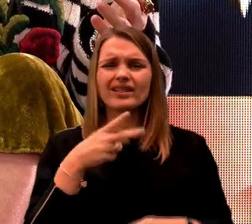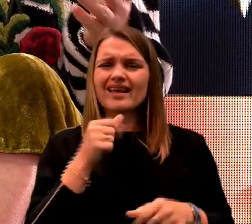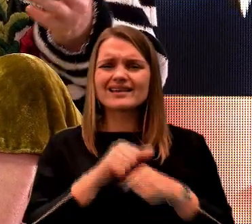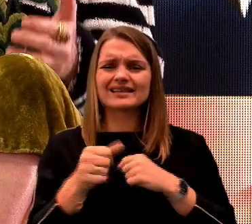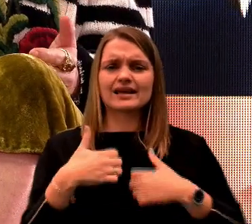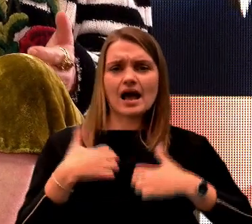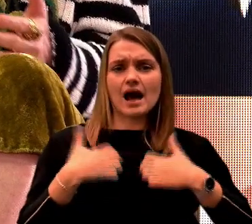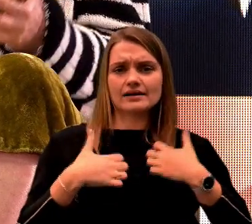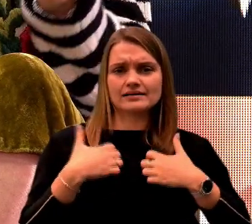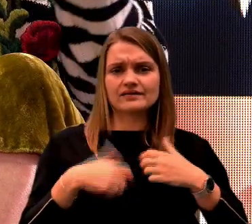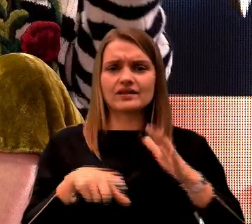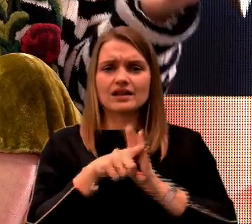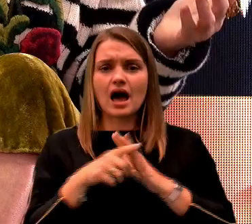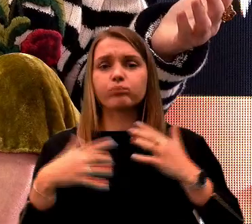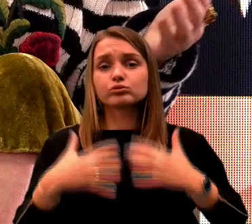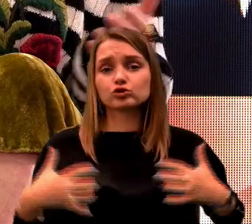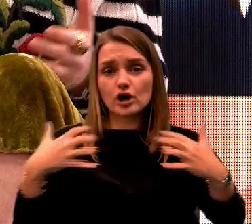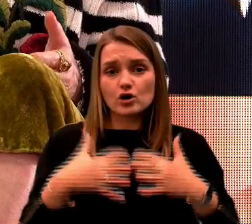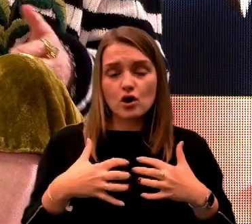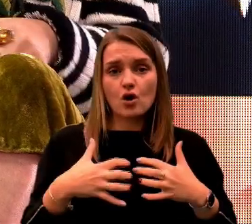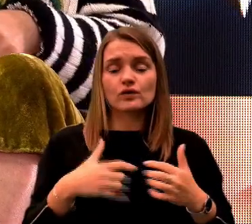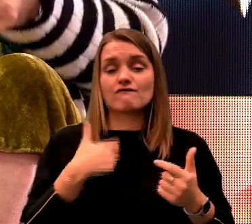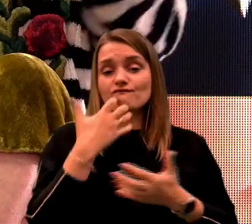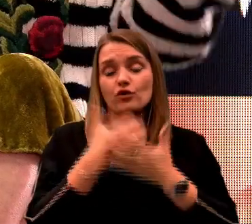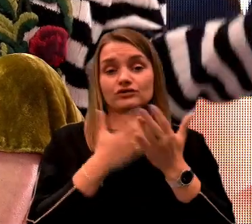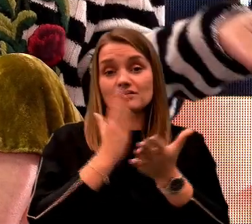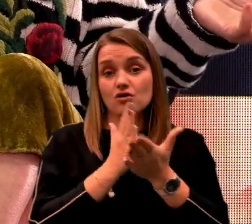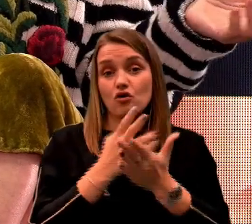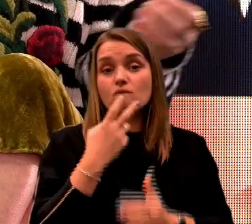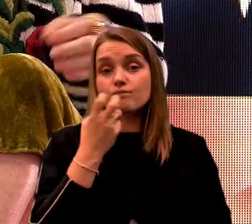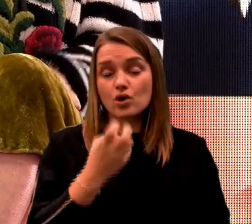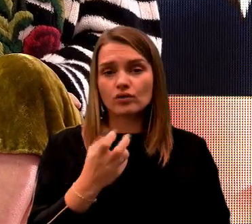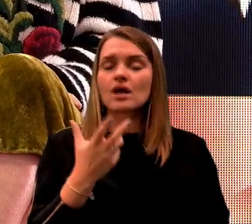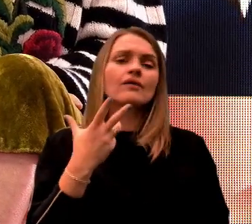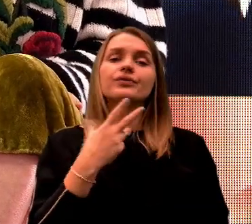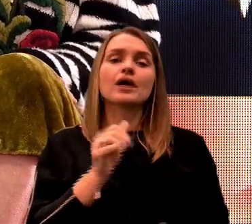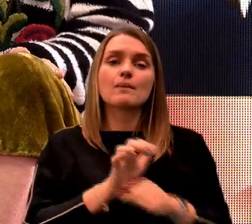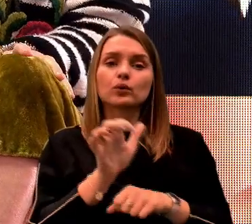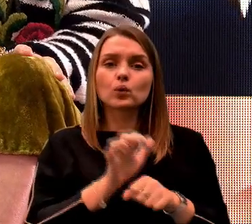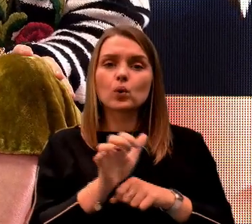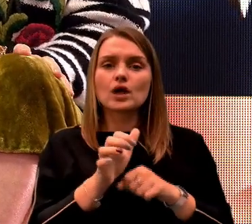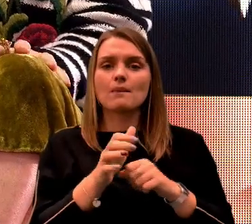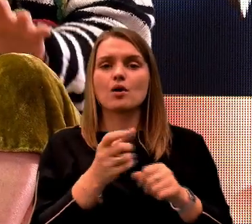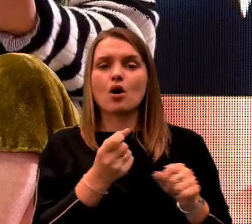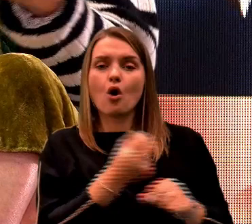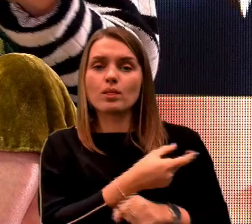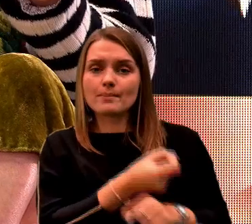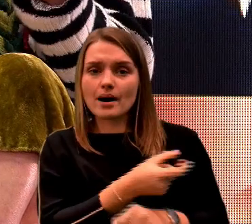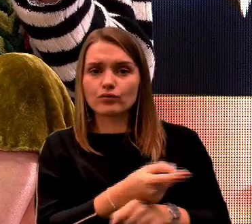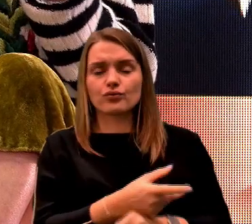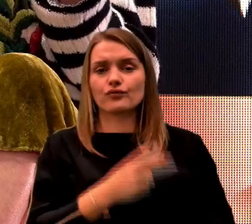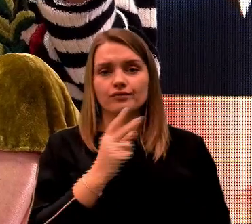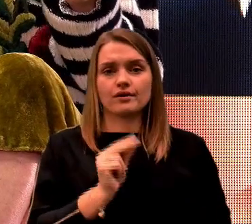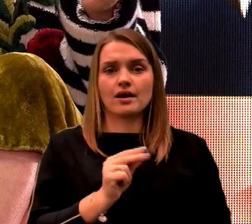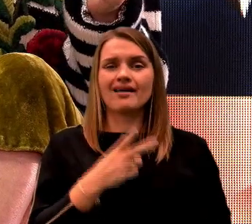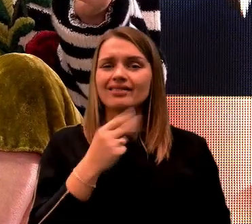agresywny dla przyrody, my wykorzystujemy tylko prąd, nie tworzymy jakichś tam, prawda, ścieków, nie wiadomo czego, czyli nie